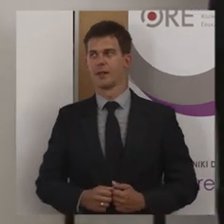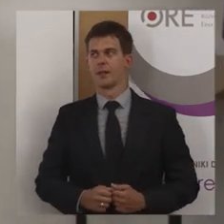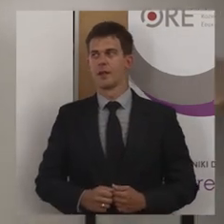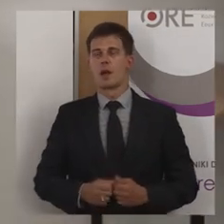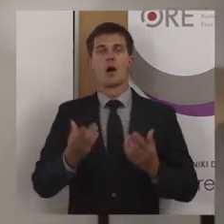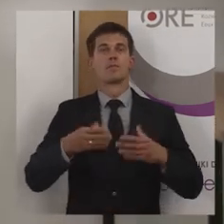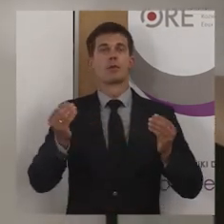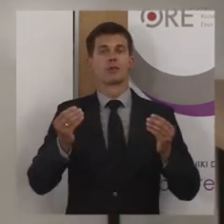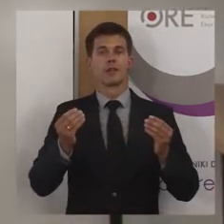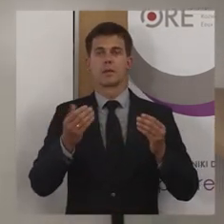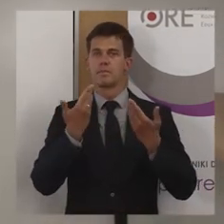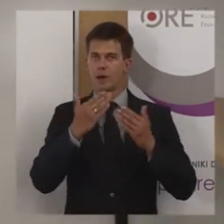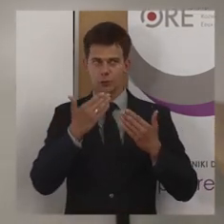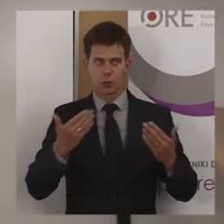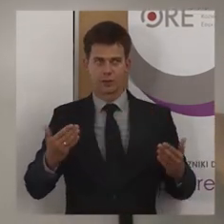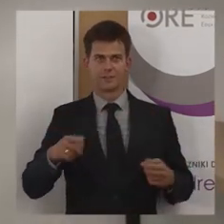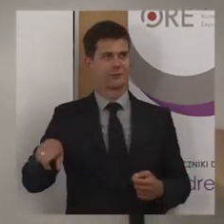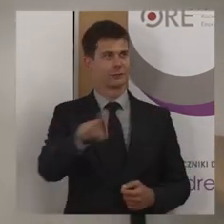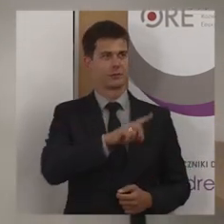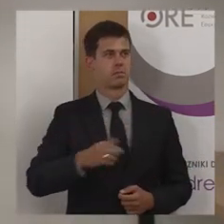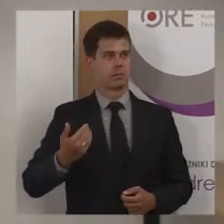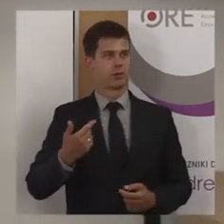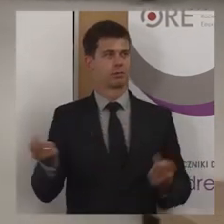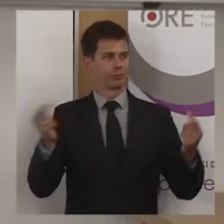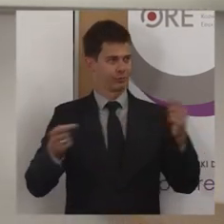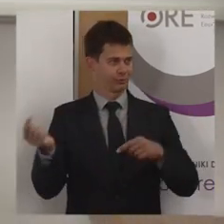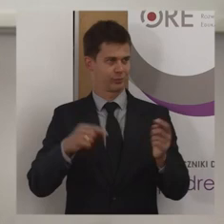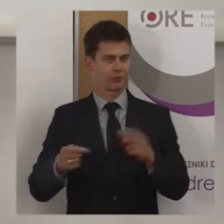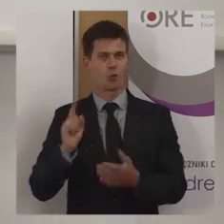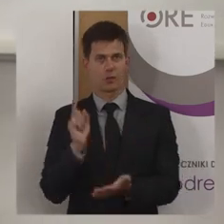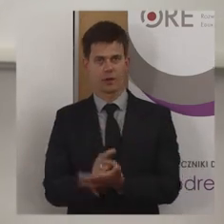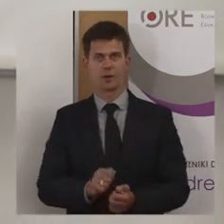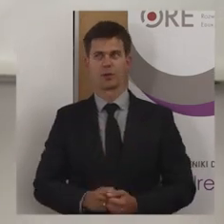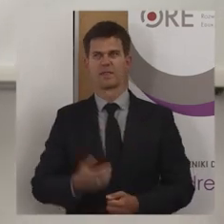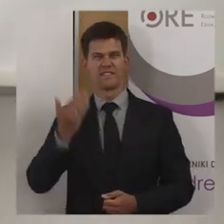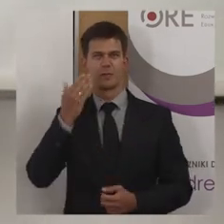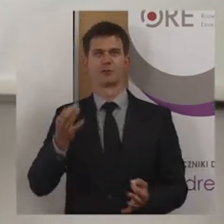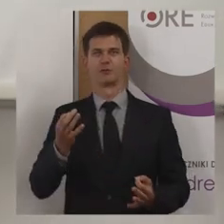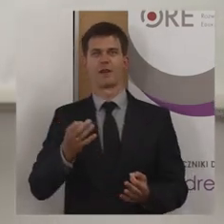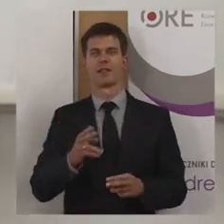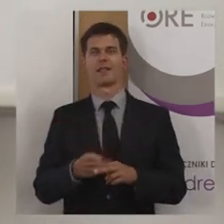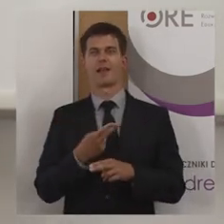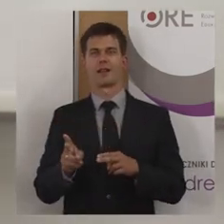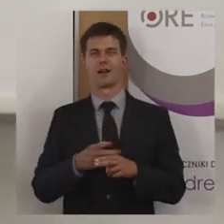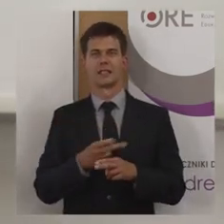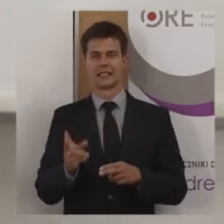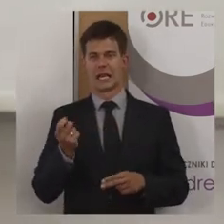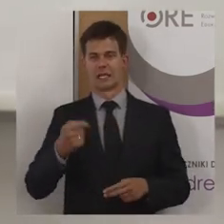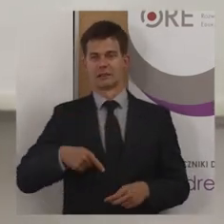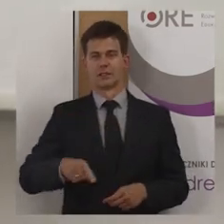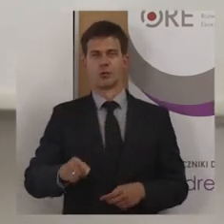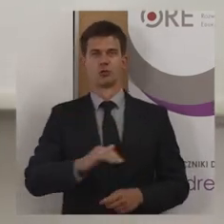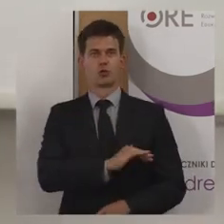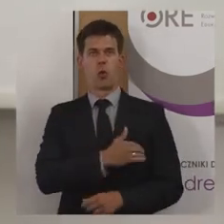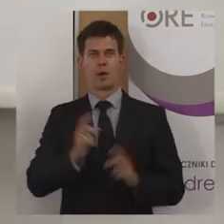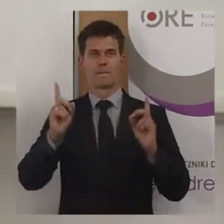Na początek to wielkie podziękowanie dla wszystkich, że się tutaj znaleźli. Wiem, że data nie jest najlepsza, za chwilę zaczyna się rok szkolny, ale